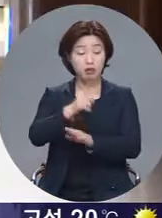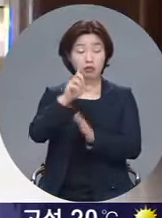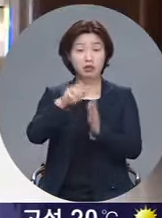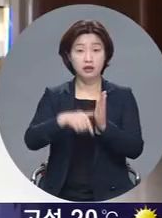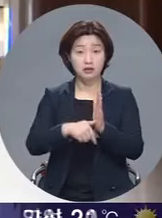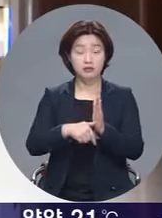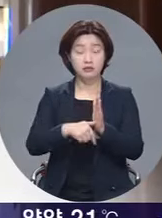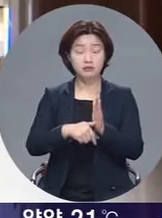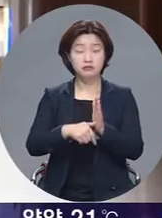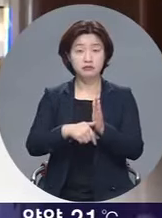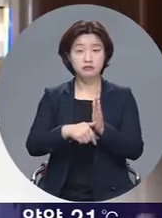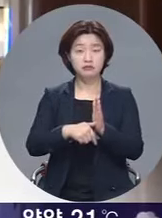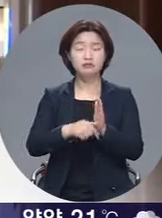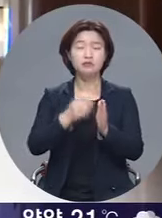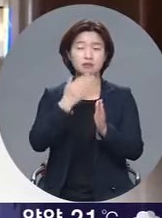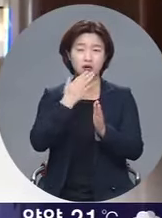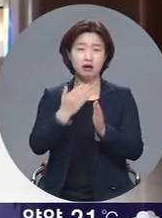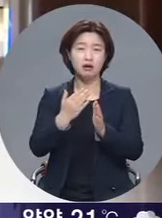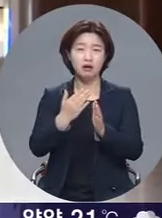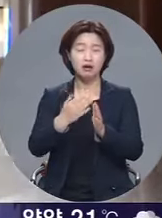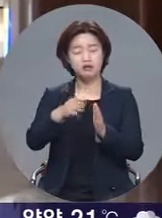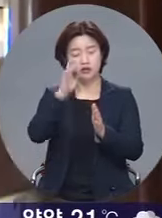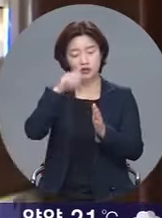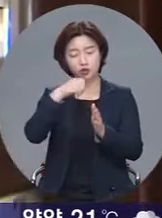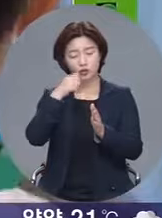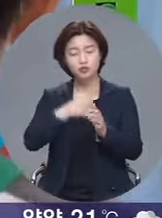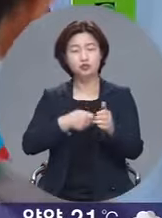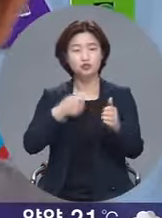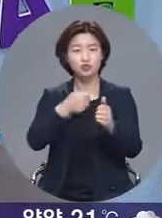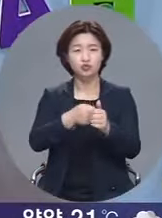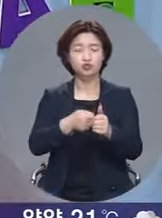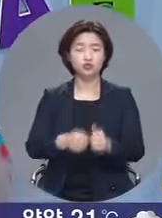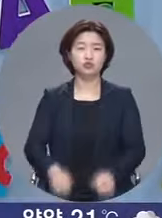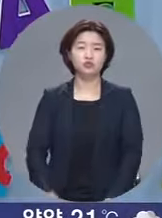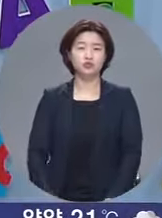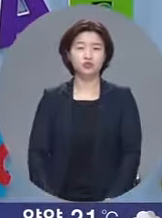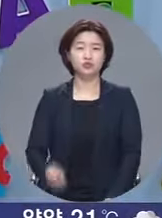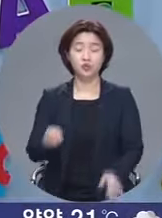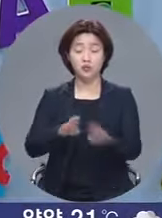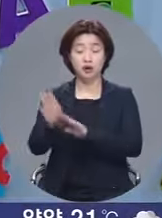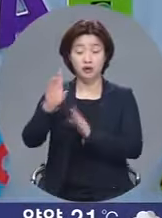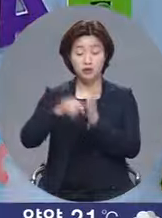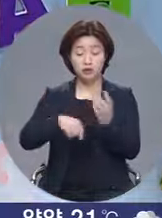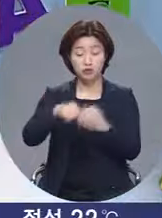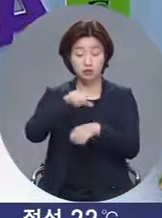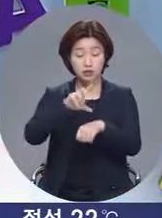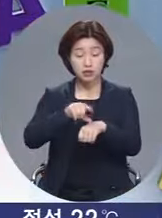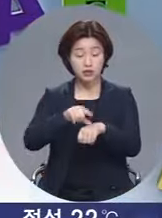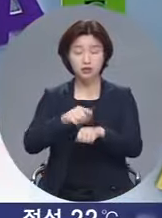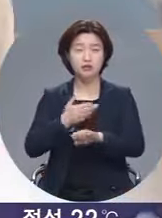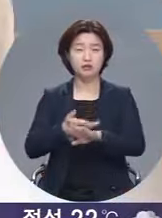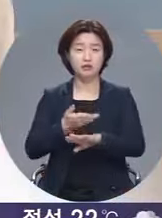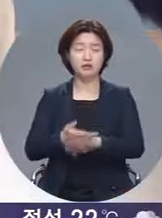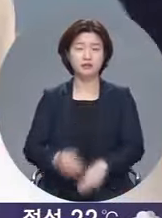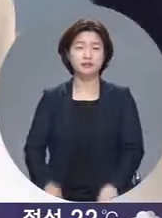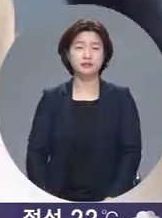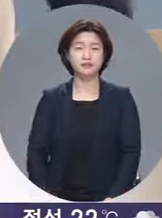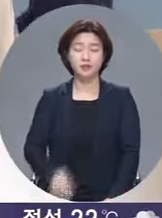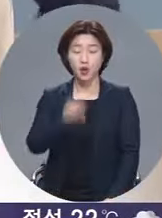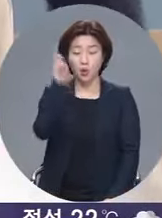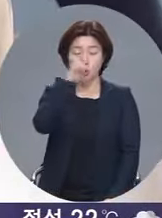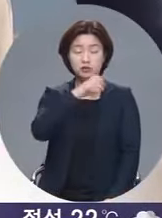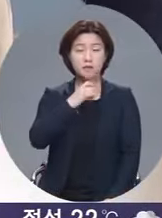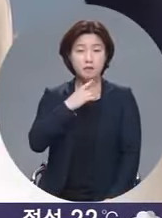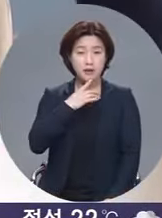예산도 따로 없습니다. 방학 때는 늘봄학교 운영 시간도 학교마다 제각각입니다. 오전에만 학생들을 돌보는 학교가 있는